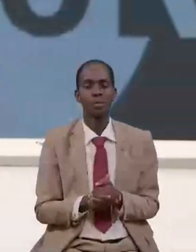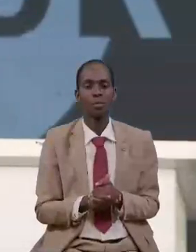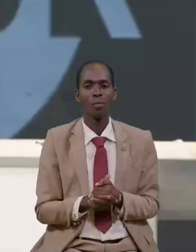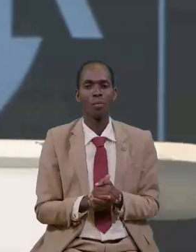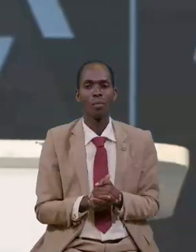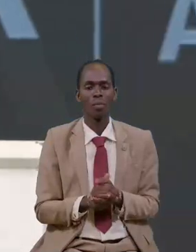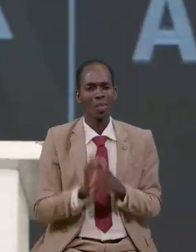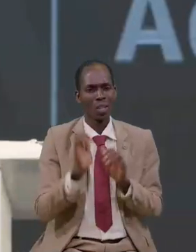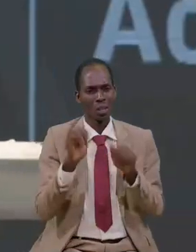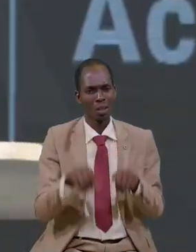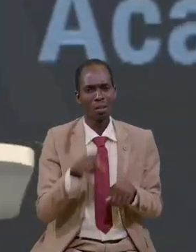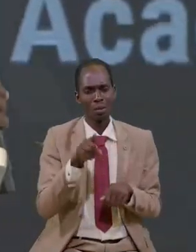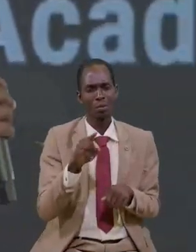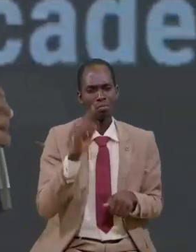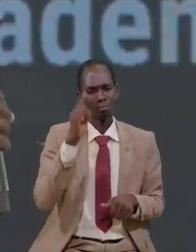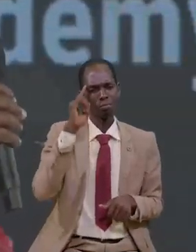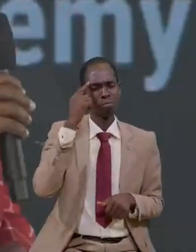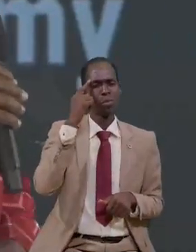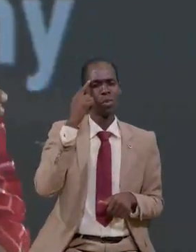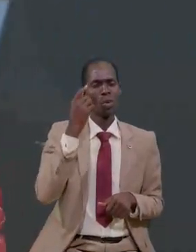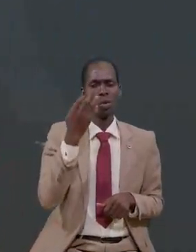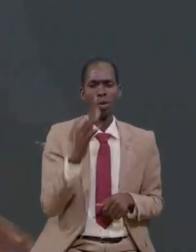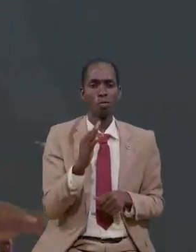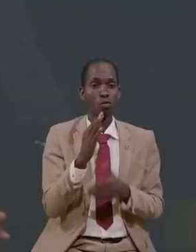Est-ce que tu peux imaginer quelqu'un?